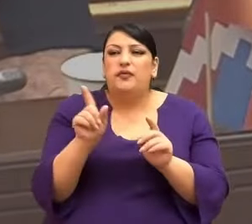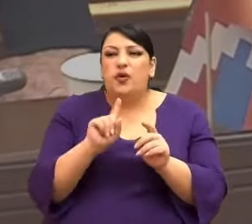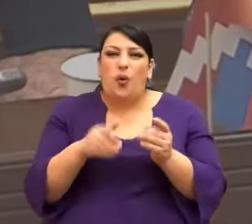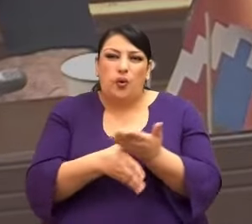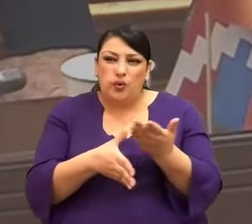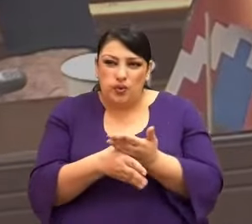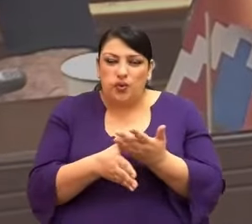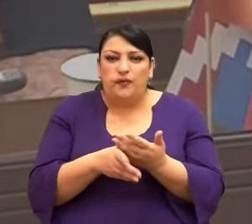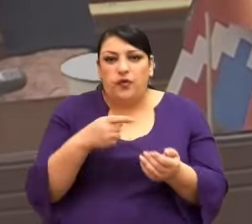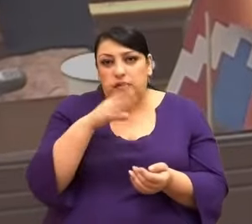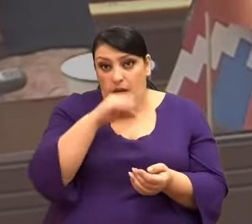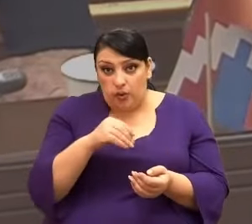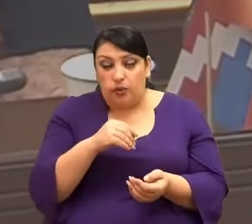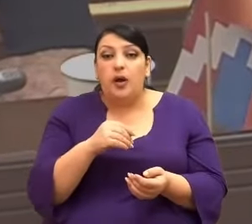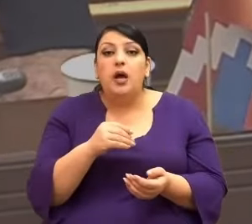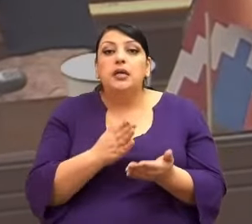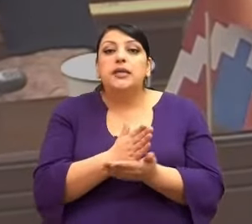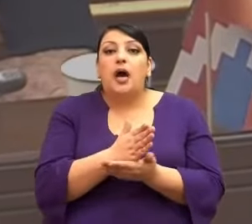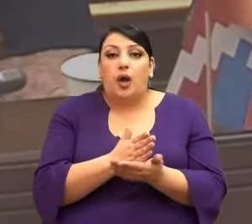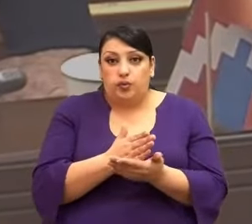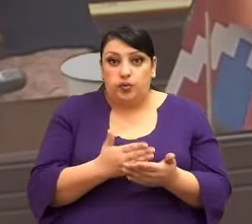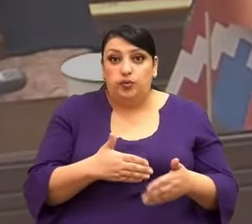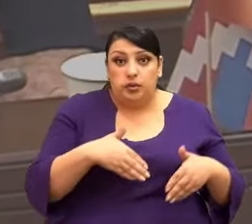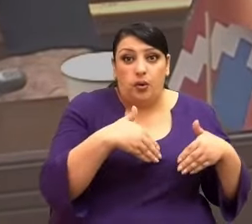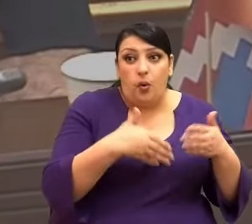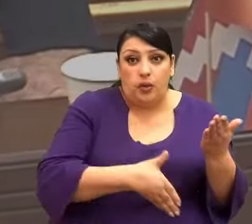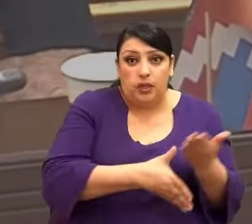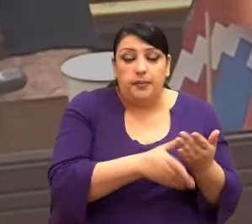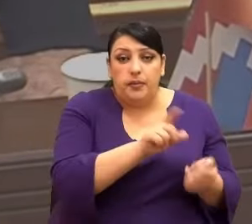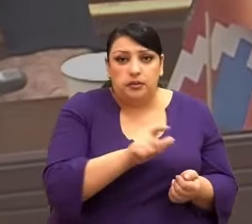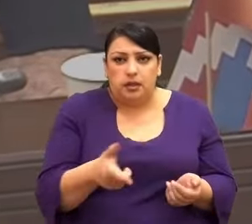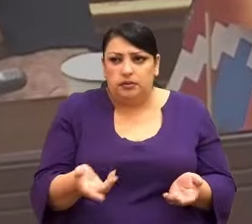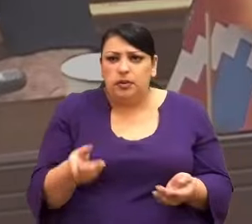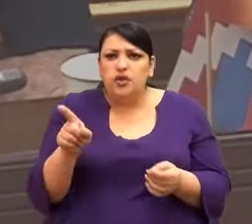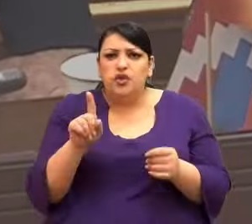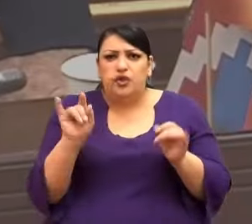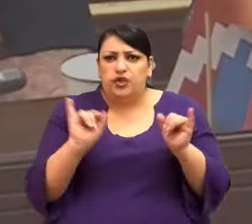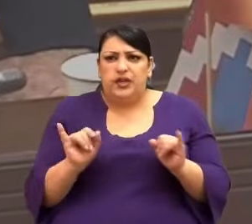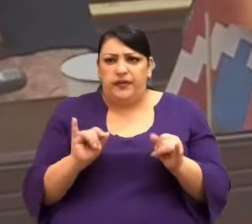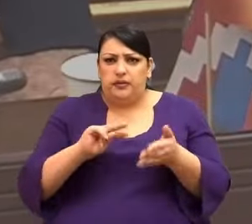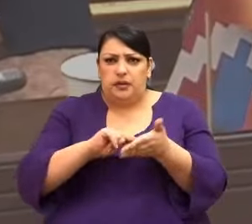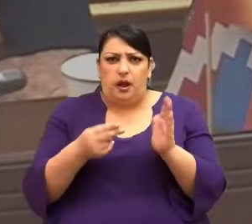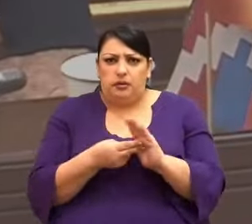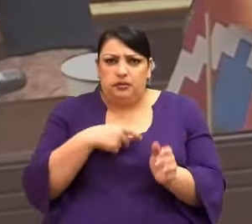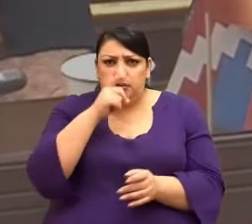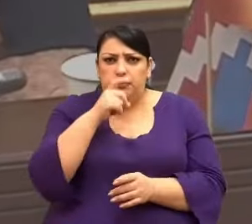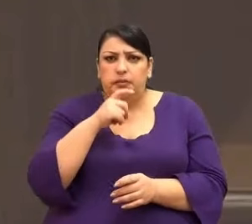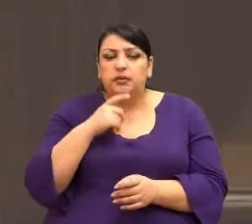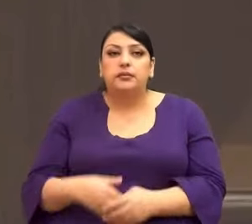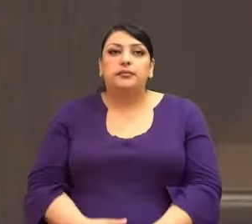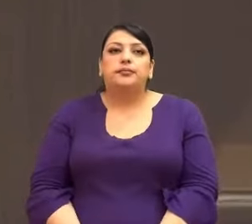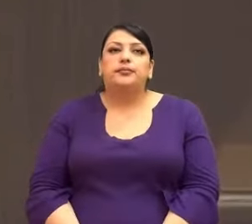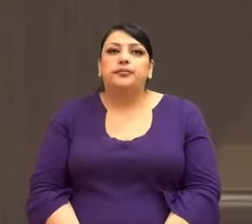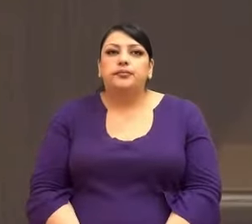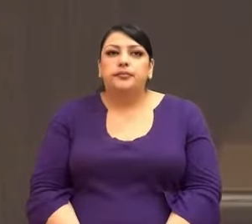այս ծառայությունը մատուցել, ի՞նչ մեխանիզմ եք դուք առաջարկել այն ընտրանքային։ Սրա մասն է խոսքը։ Շատ լավ։ Պարոն